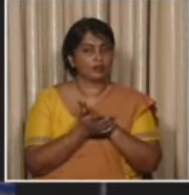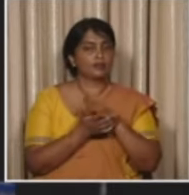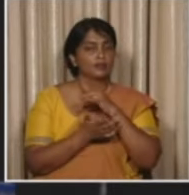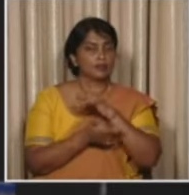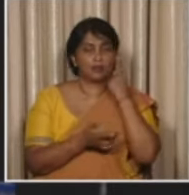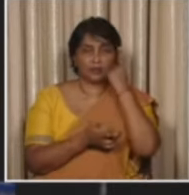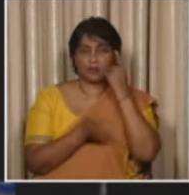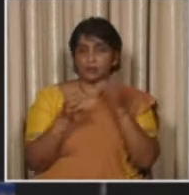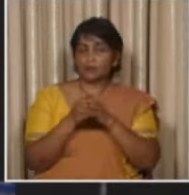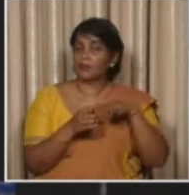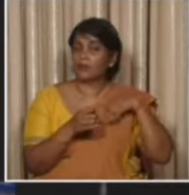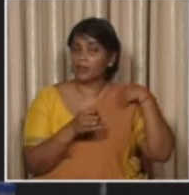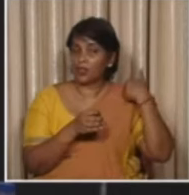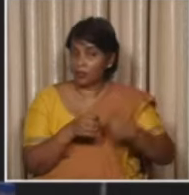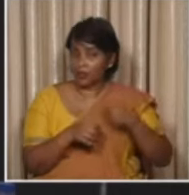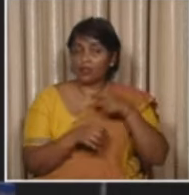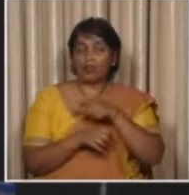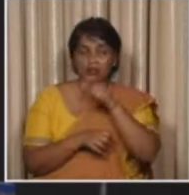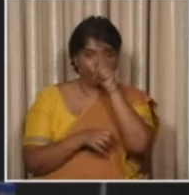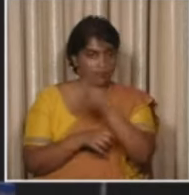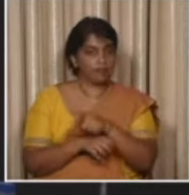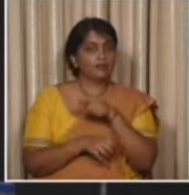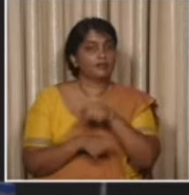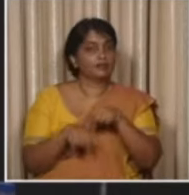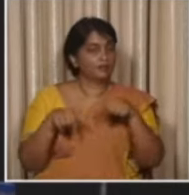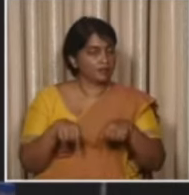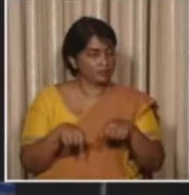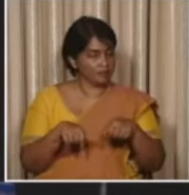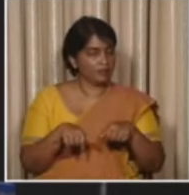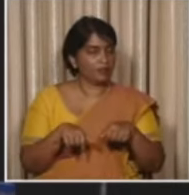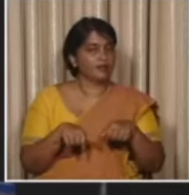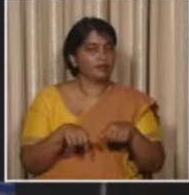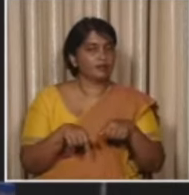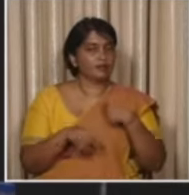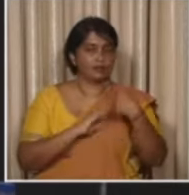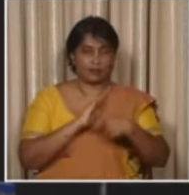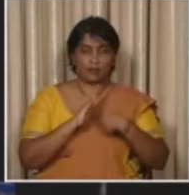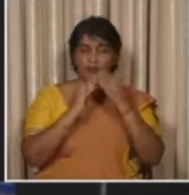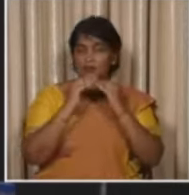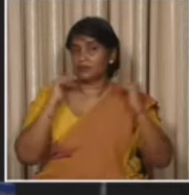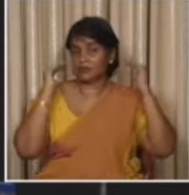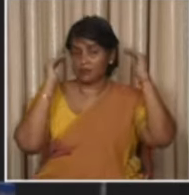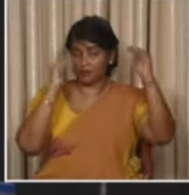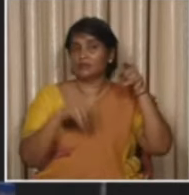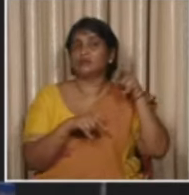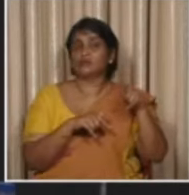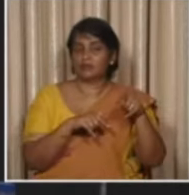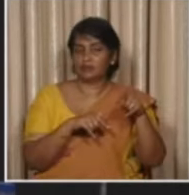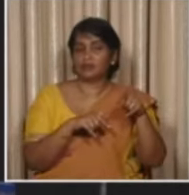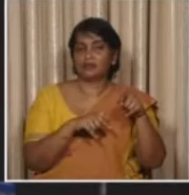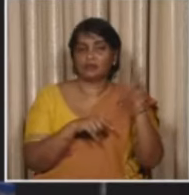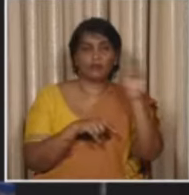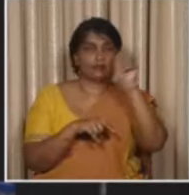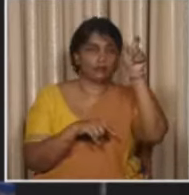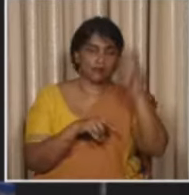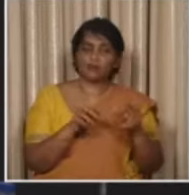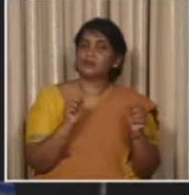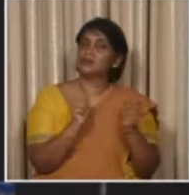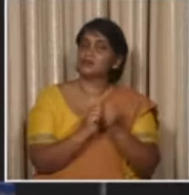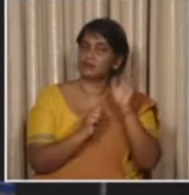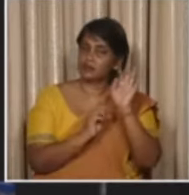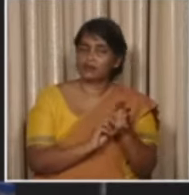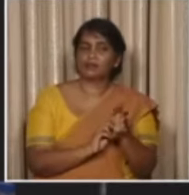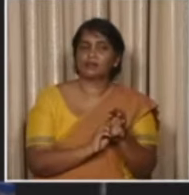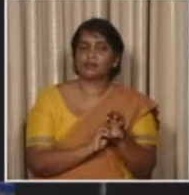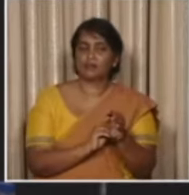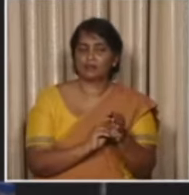බුද්ධ්‍යාංශ ප්‍රධානිය හිටපු බුද්ධ්‍යාංශ ප්‍රධානියා දැනුත් මේ රටේ ඉහළම බුද්ධි මේ නිලධාරියෙක් හැටියට කටයුතු කරනවා. ඔවුන්